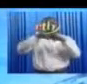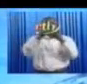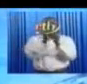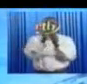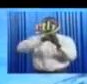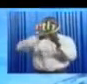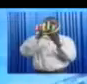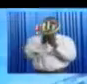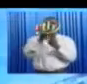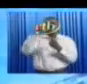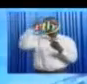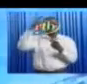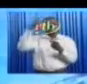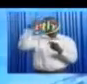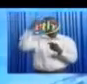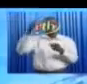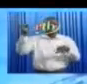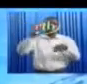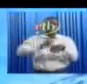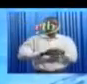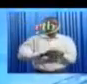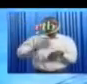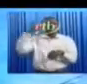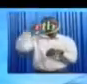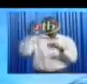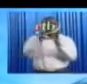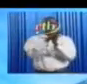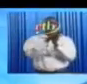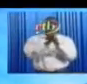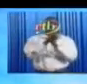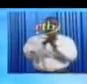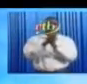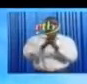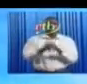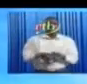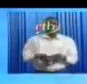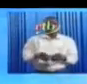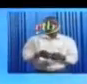informel pour l'impliquer davantage dans la bataille.